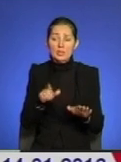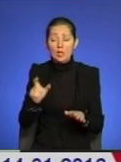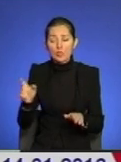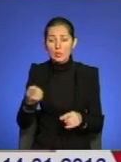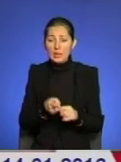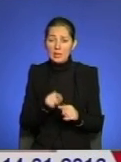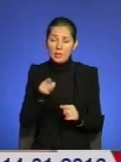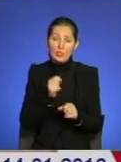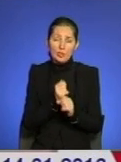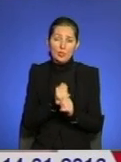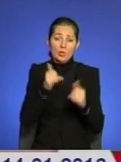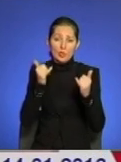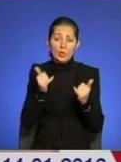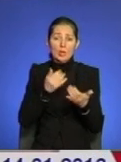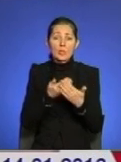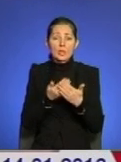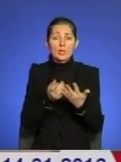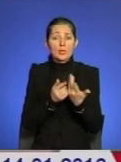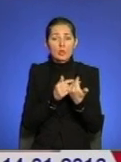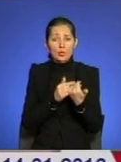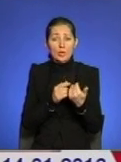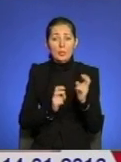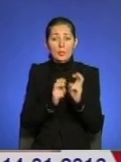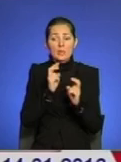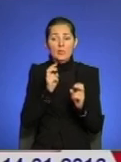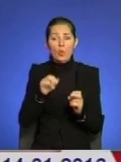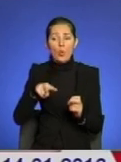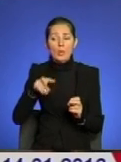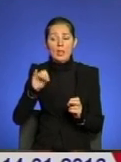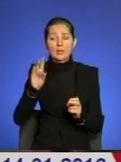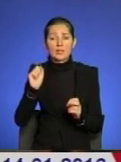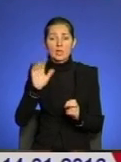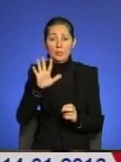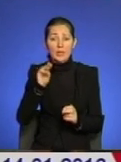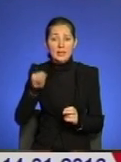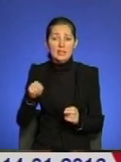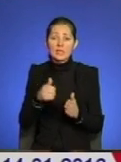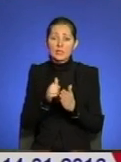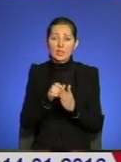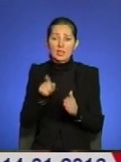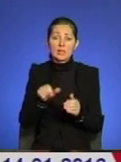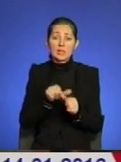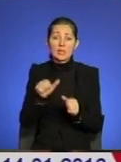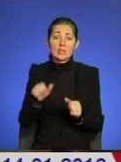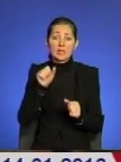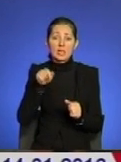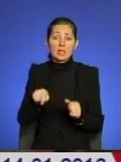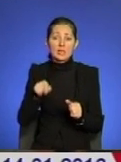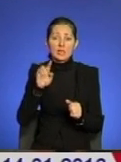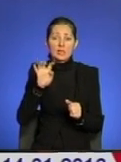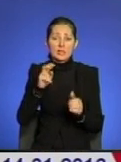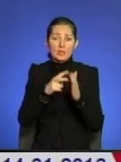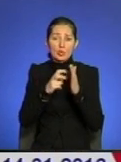там працюють. Сьогодні, за приблизними підрахунками, на підприємстві у Ланівцях 5 тисяч свиней, з них 1700 свиноматок з